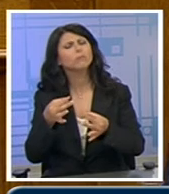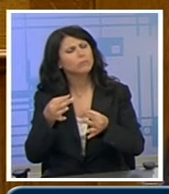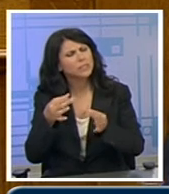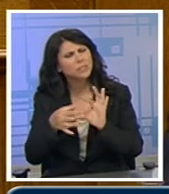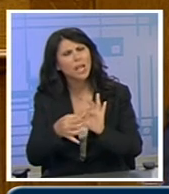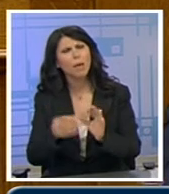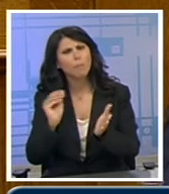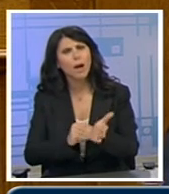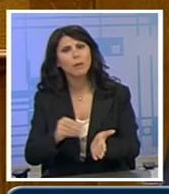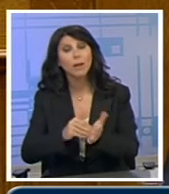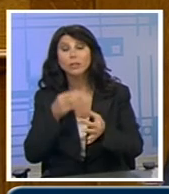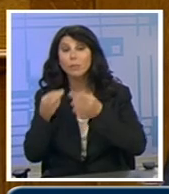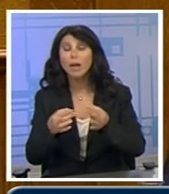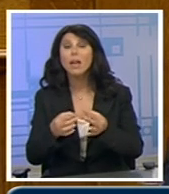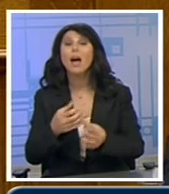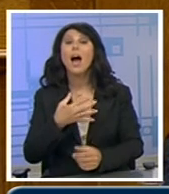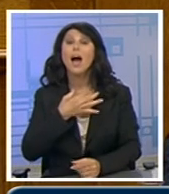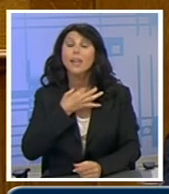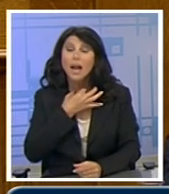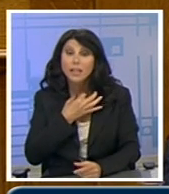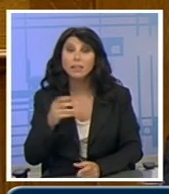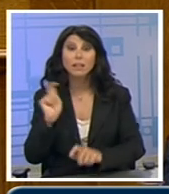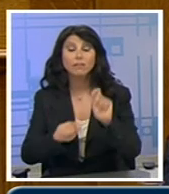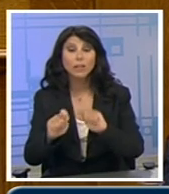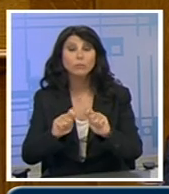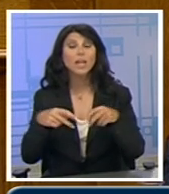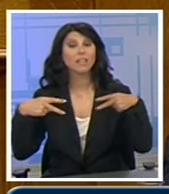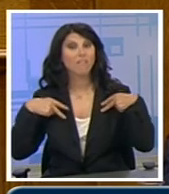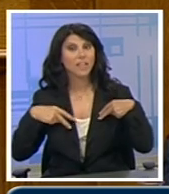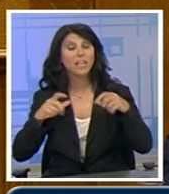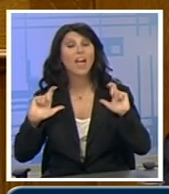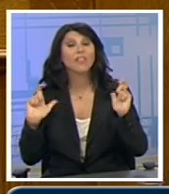υπέρ της ανάγκης να διαμορφωθεί διακυβέρνηση εθνικής συνευθύνης. Στην θέση